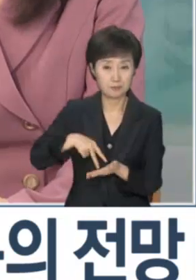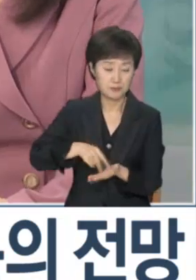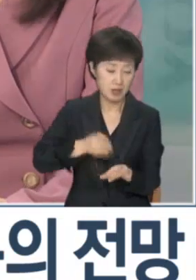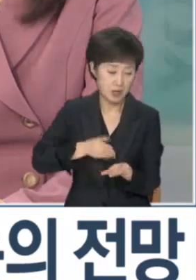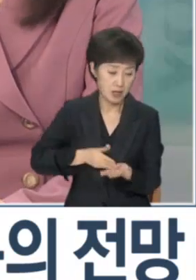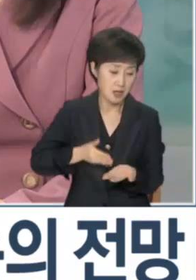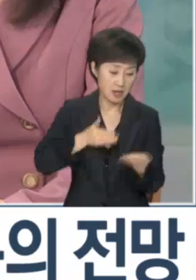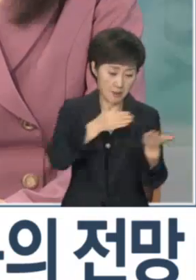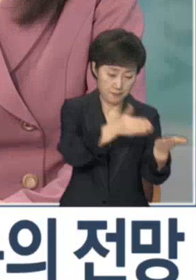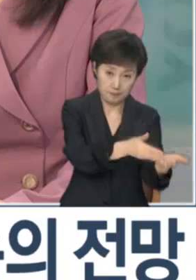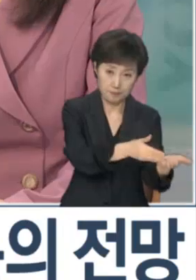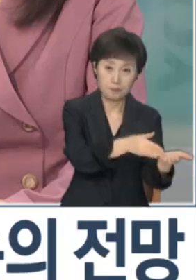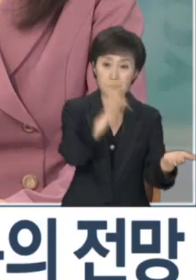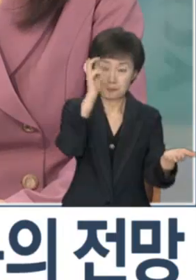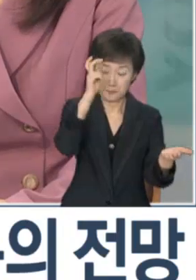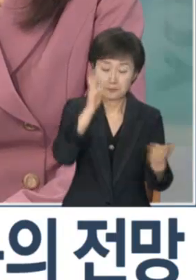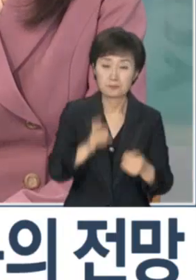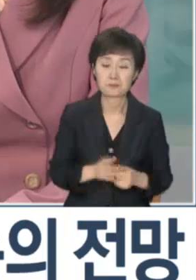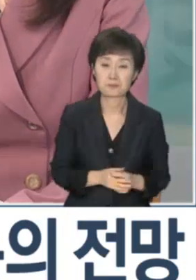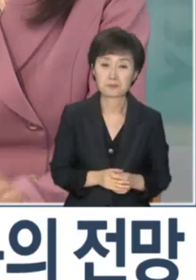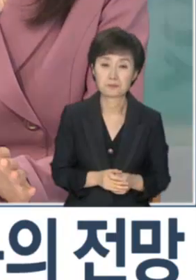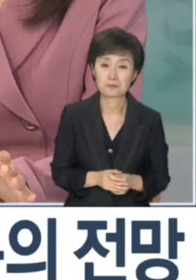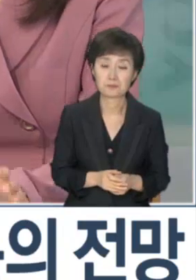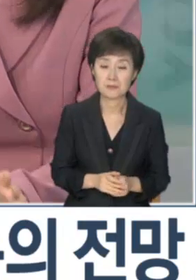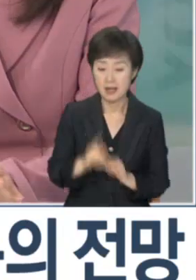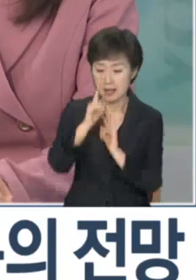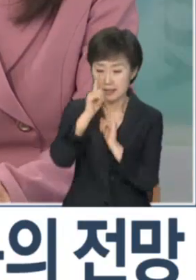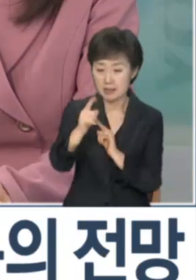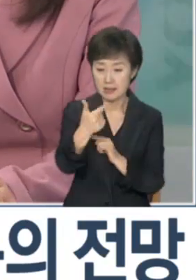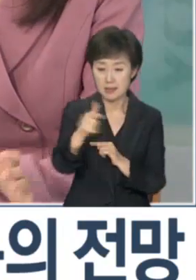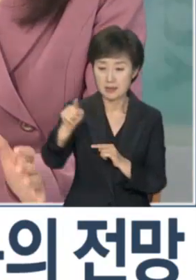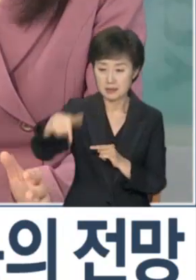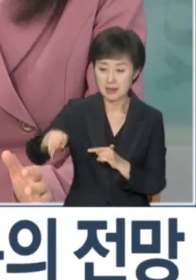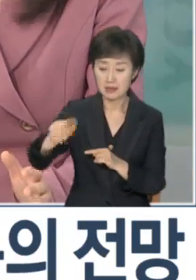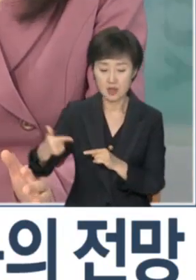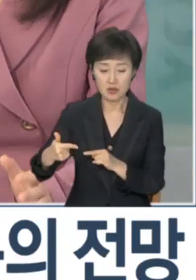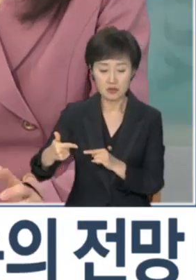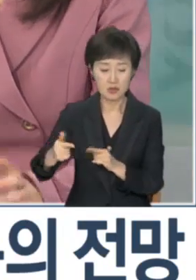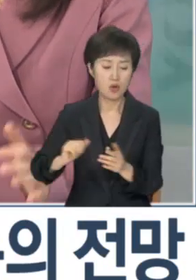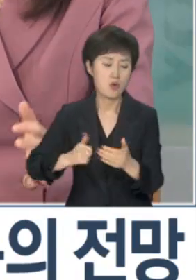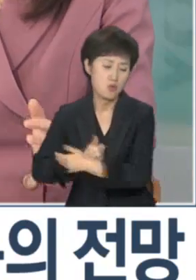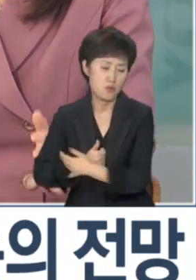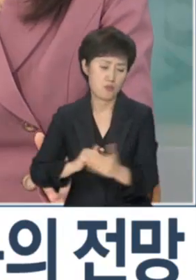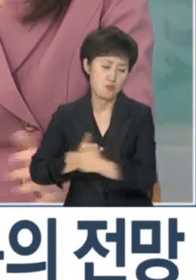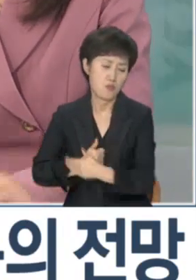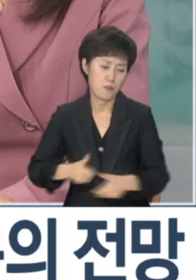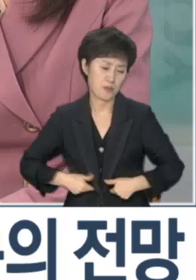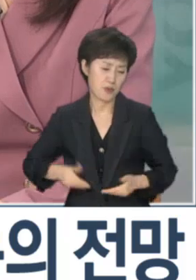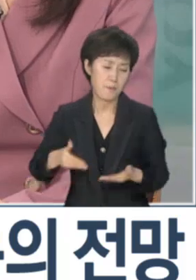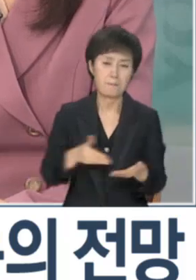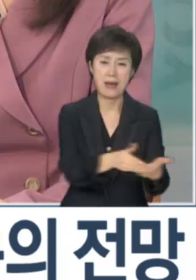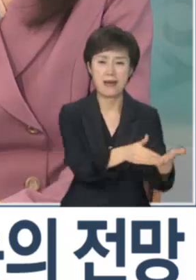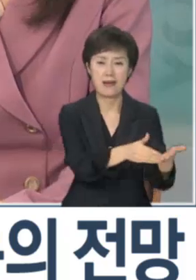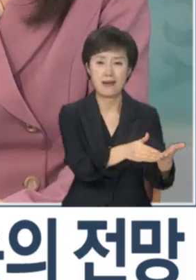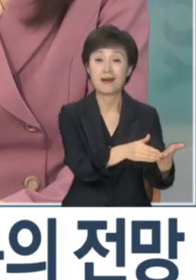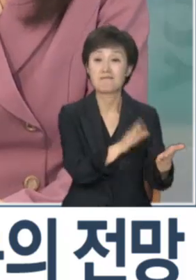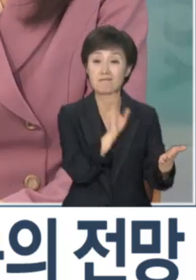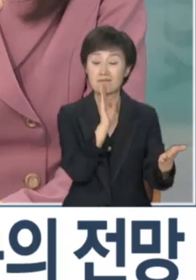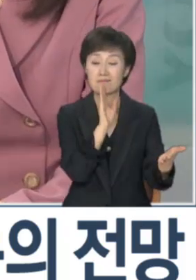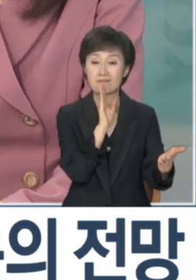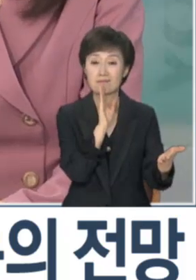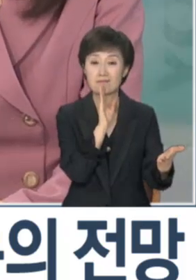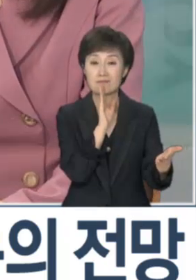정리해서 대표에게 전달해 줄 것으로 생각이 드는데요. 특히 이낙연 전 대표를 이제 포용해야 된다라는 이제 큰 틀에서 큰 포용력을